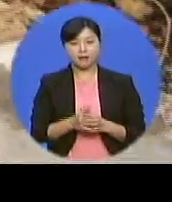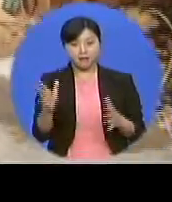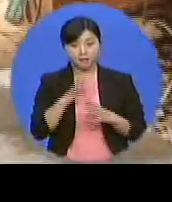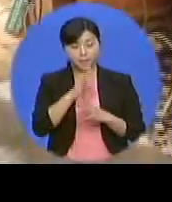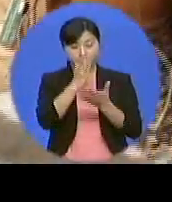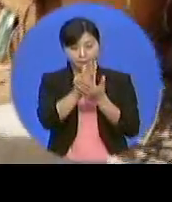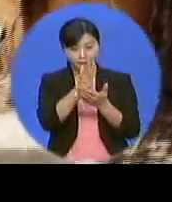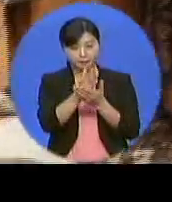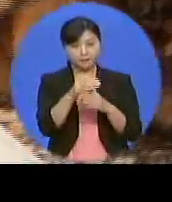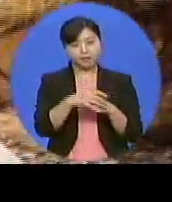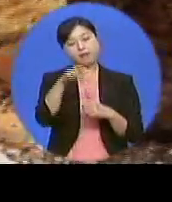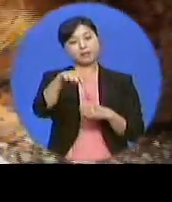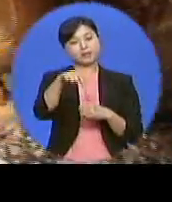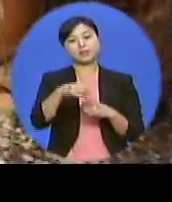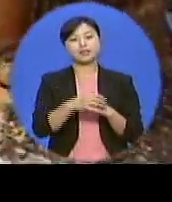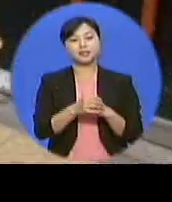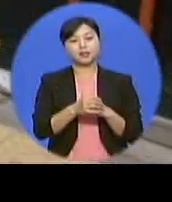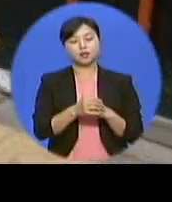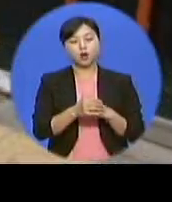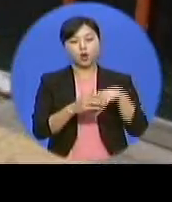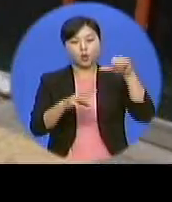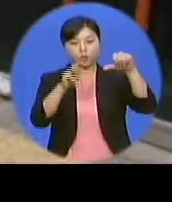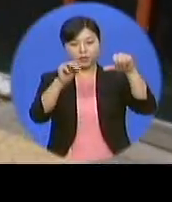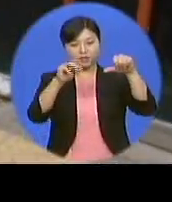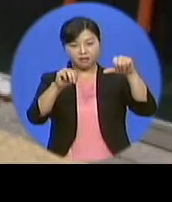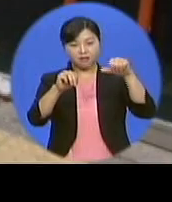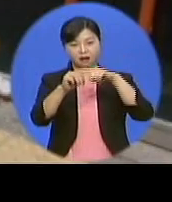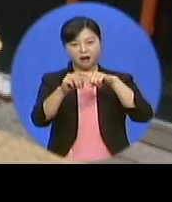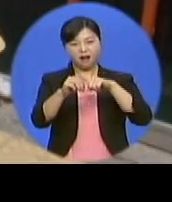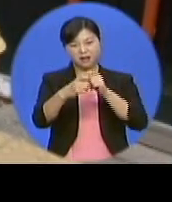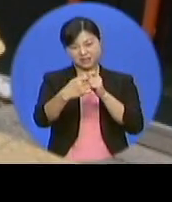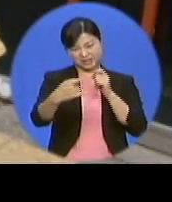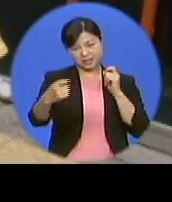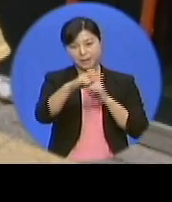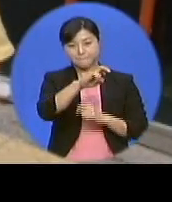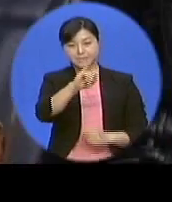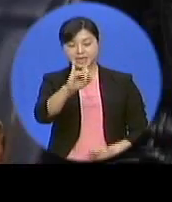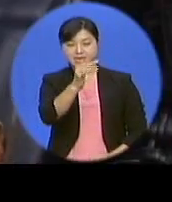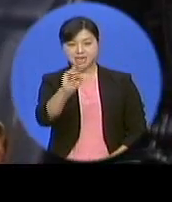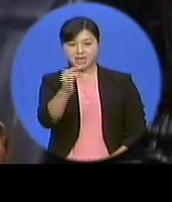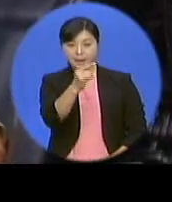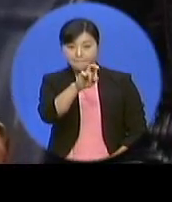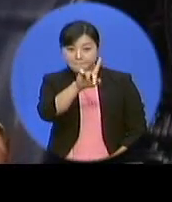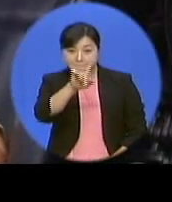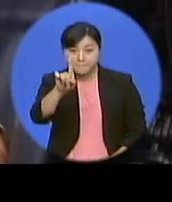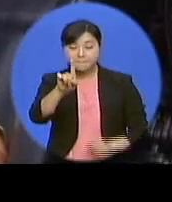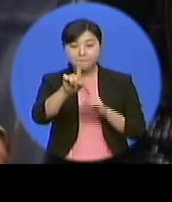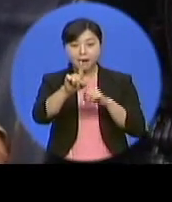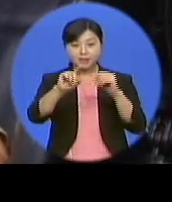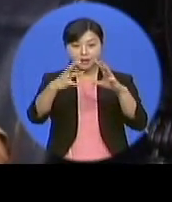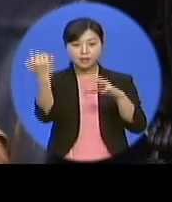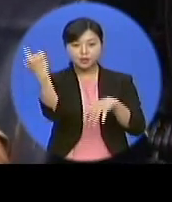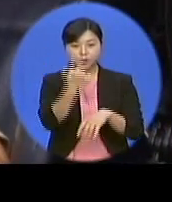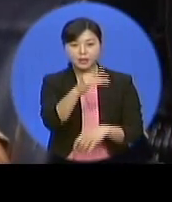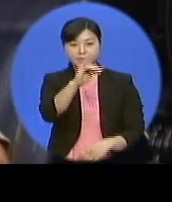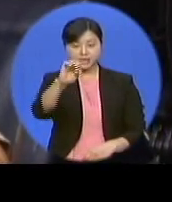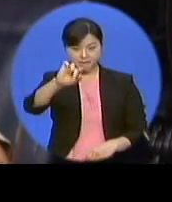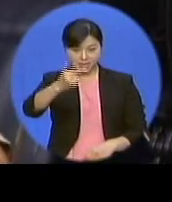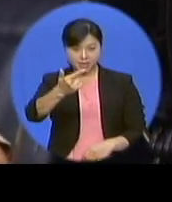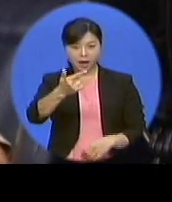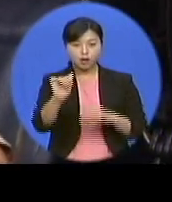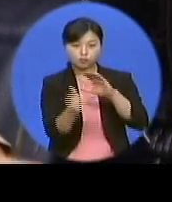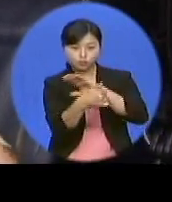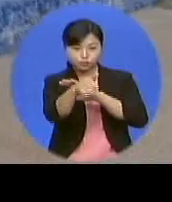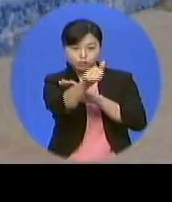놀라지 마세요. 이곳에서는 5m가 넘는 미얀마 비단구렁이를 직접 만져볼 수도 있고 심지어 목에 걸어볼